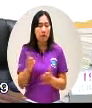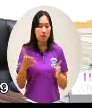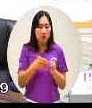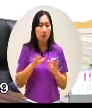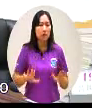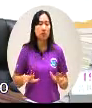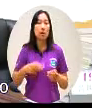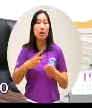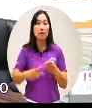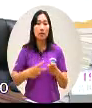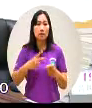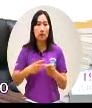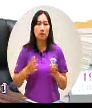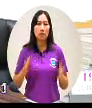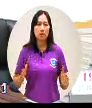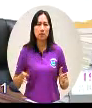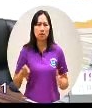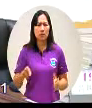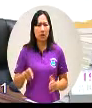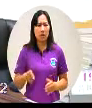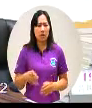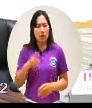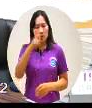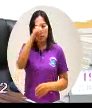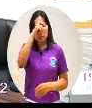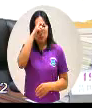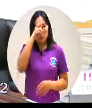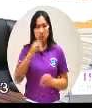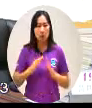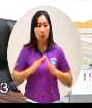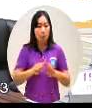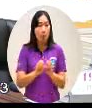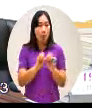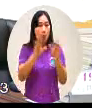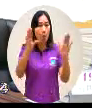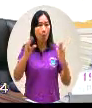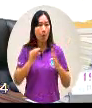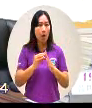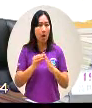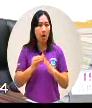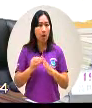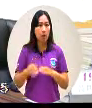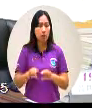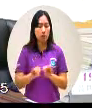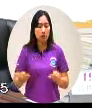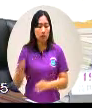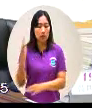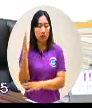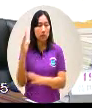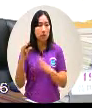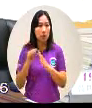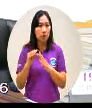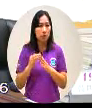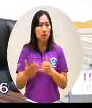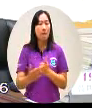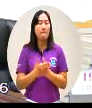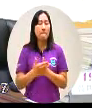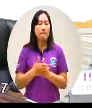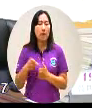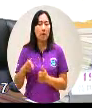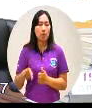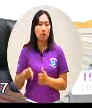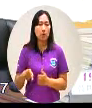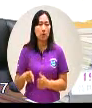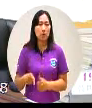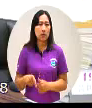地震局吼，一定要充分合作。伊无必要经费甲阮投资足济啦，但我希望你因为政策的改变吼，